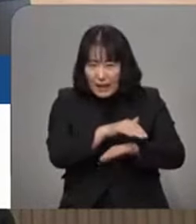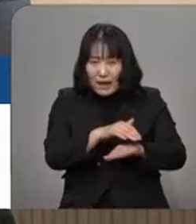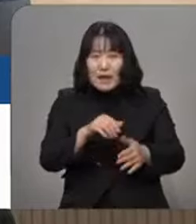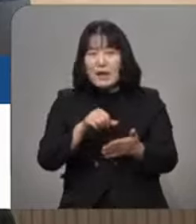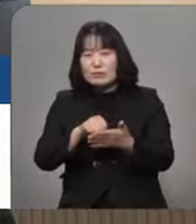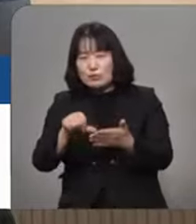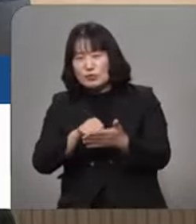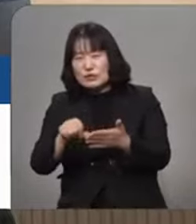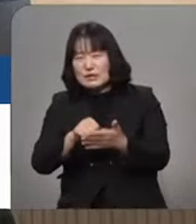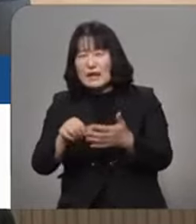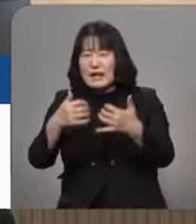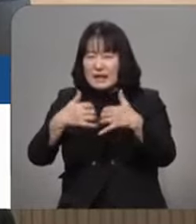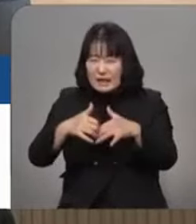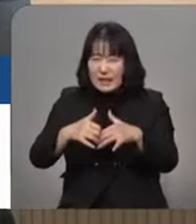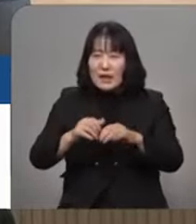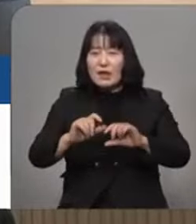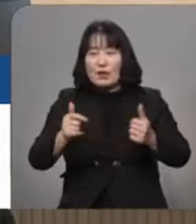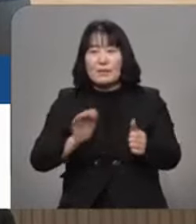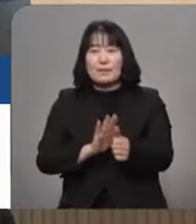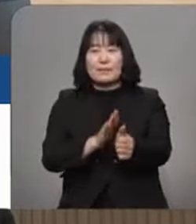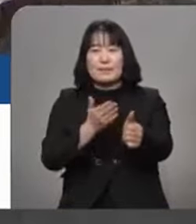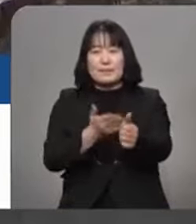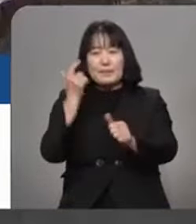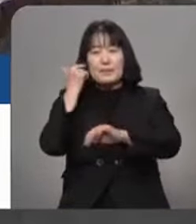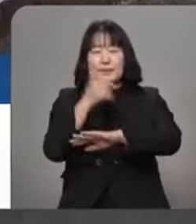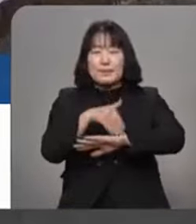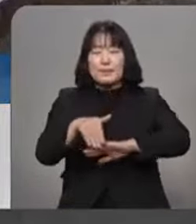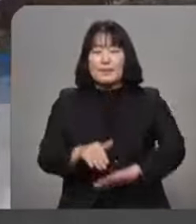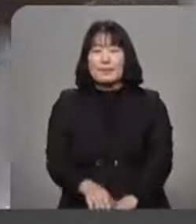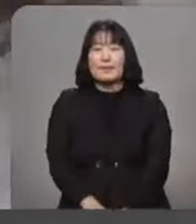차량과 물자를, 제설제를 적극 지원할 예정입니다.